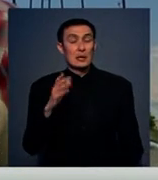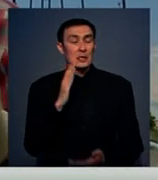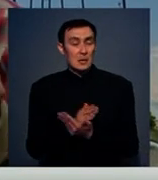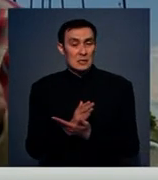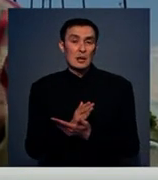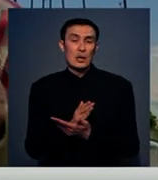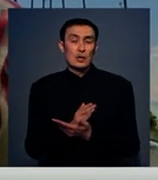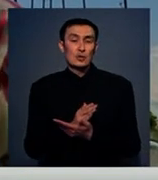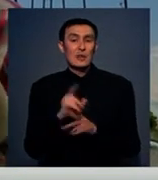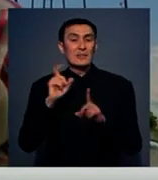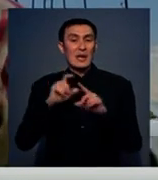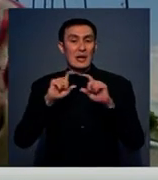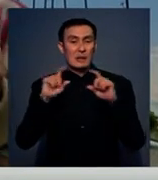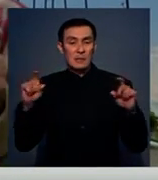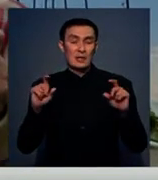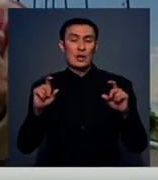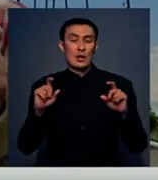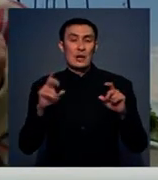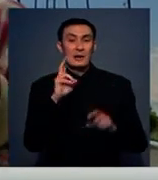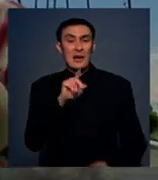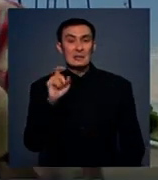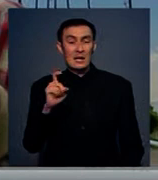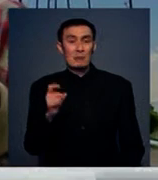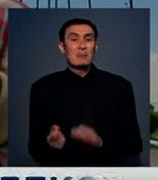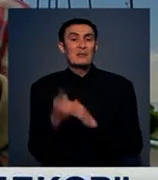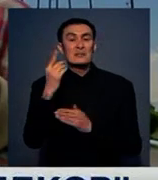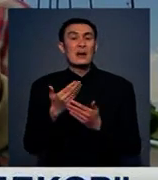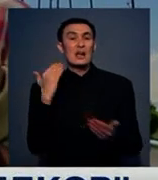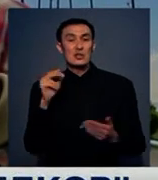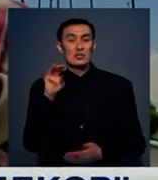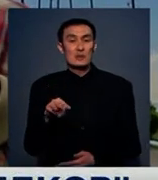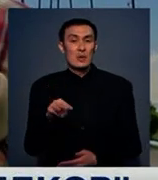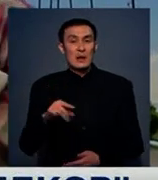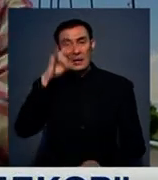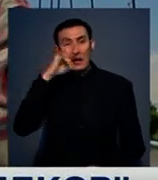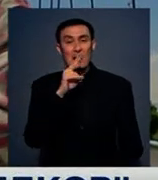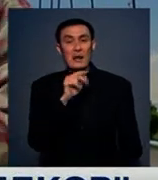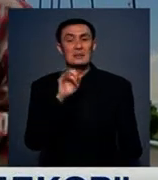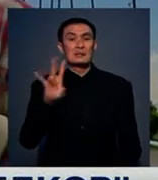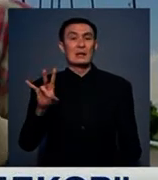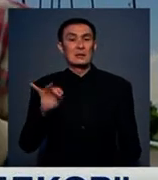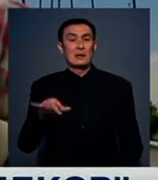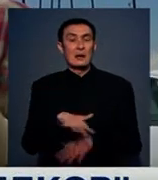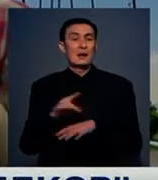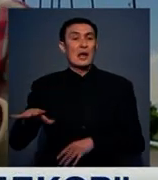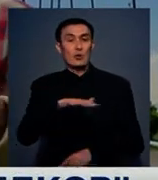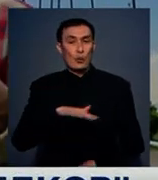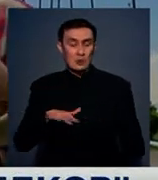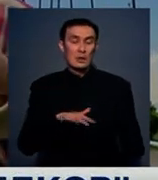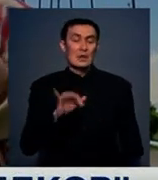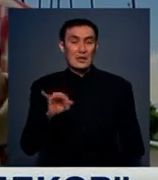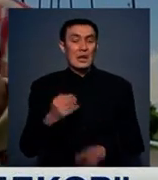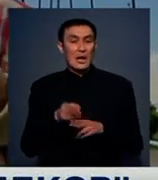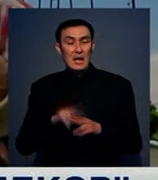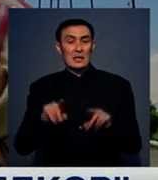что термин топоним Казах появился раньше, чем термин Казахстан или казахский район. И